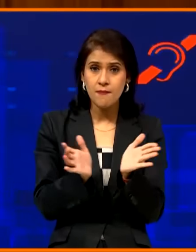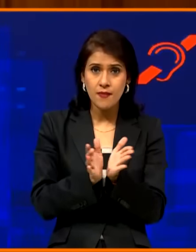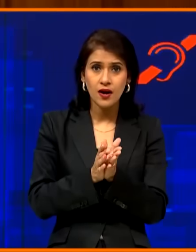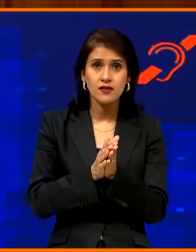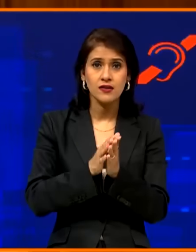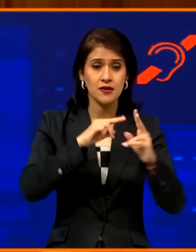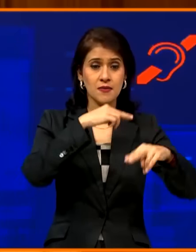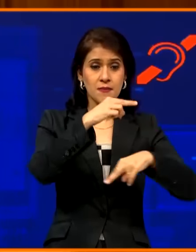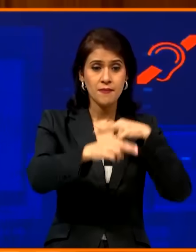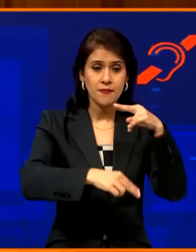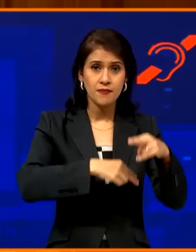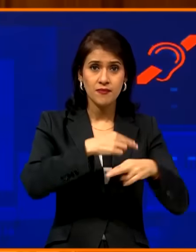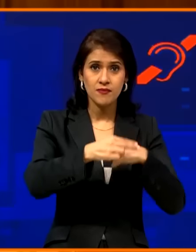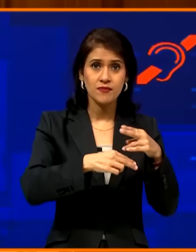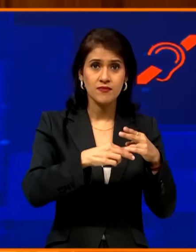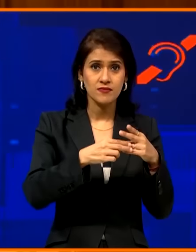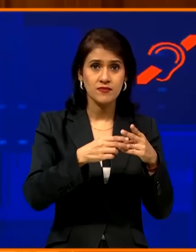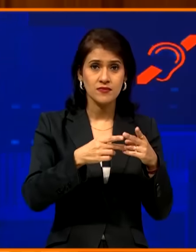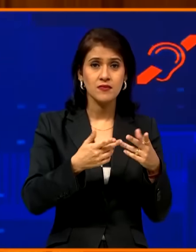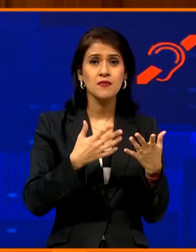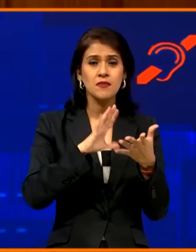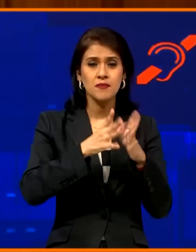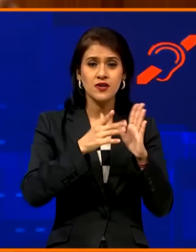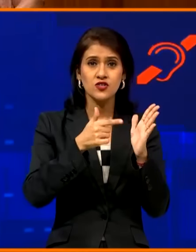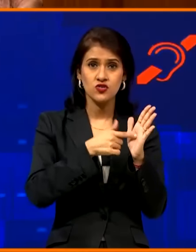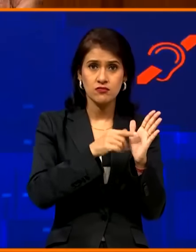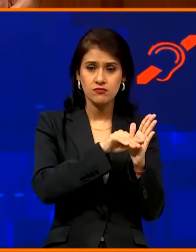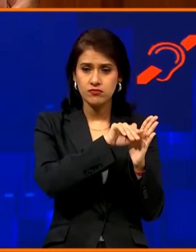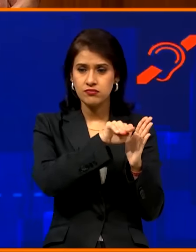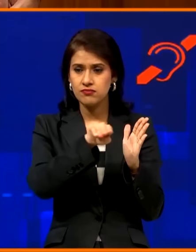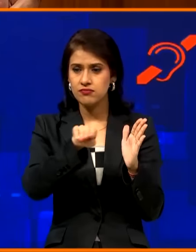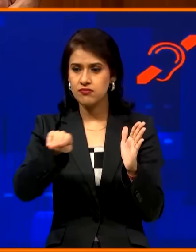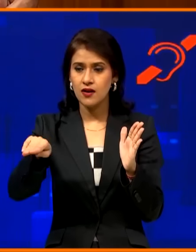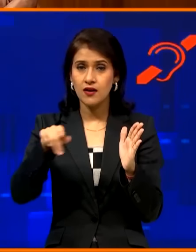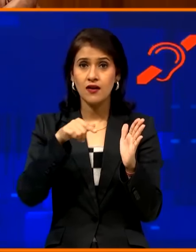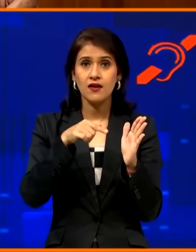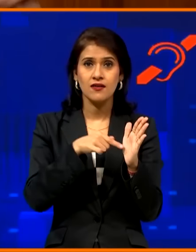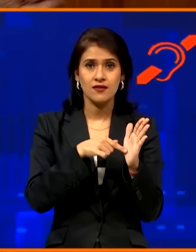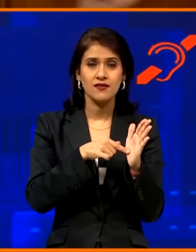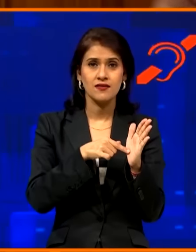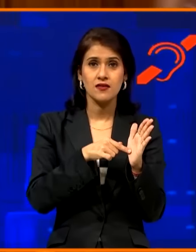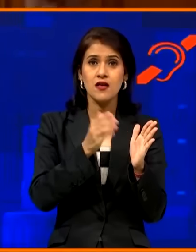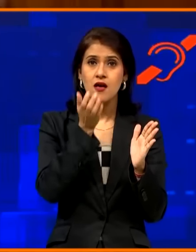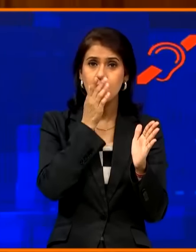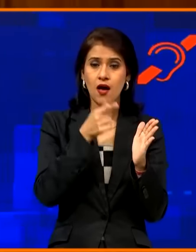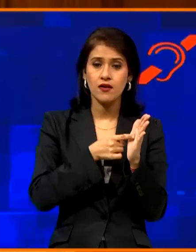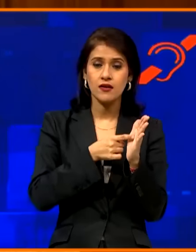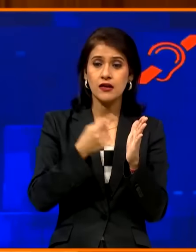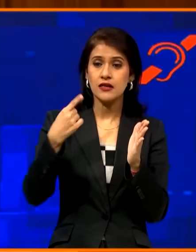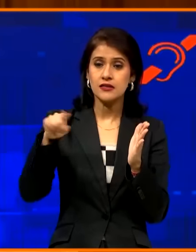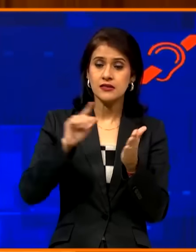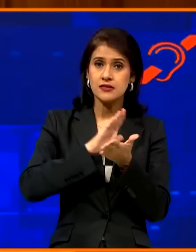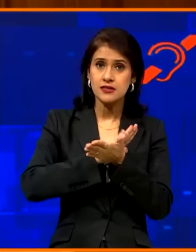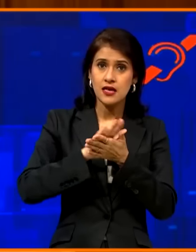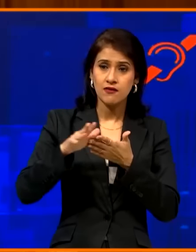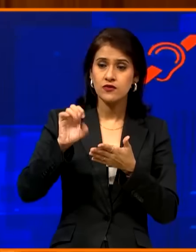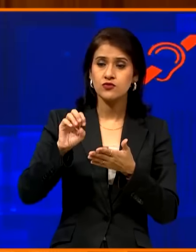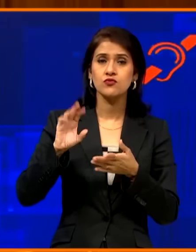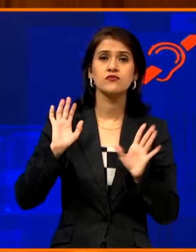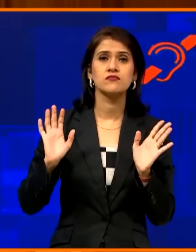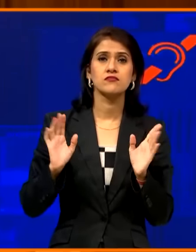मशीन में डालकर इस पानी को साफ किया जा रहा है वो पानी पाक है या नहीं अगर पाक